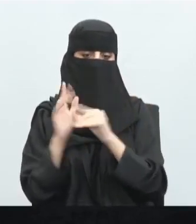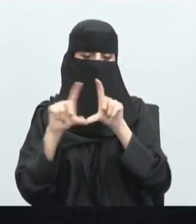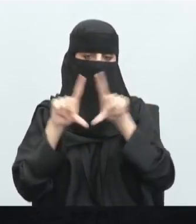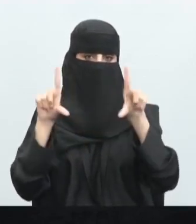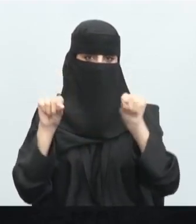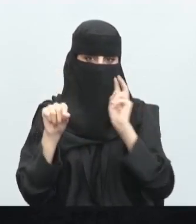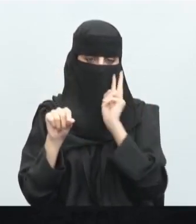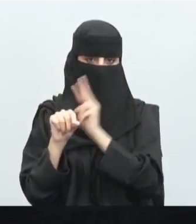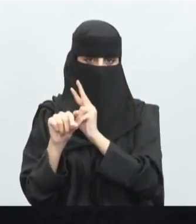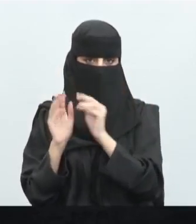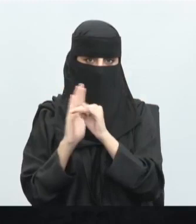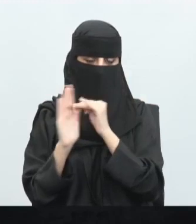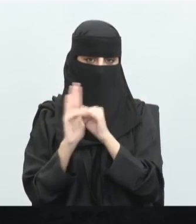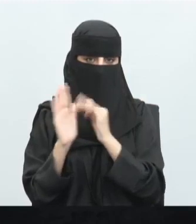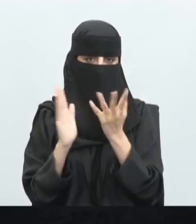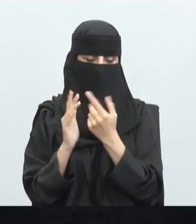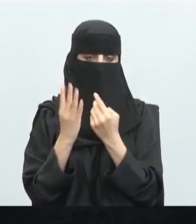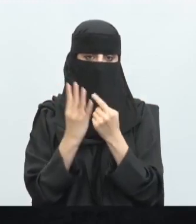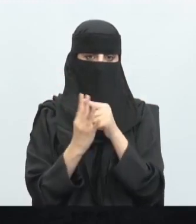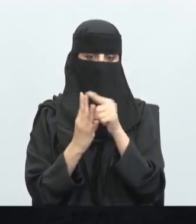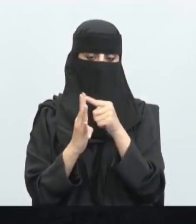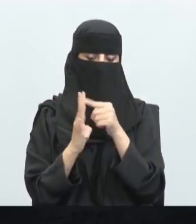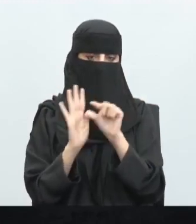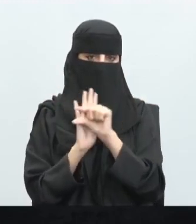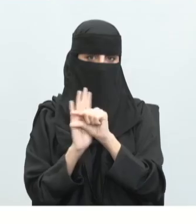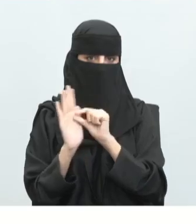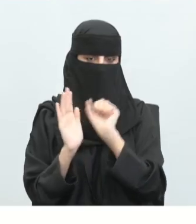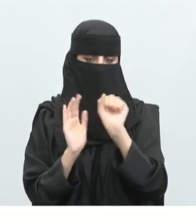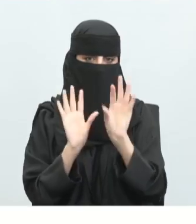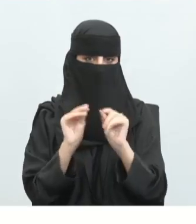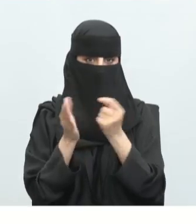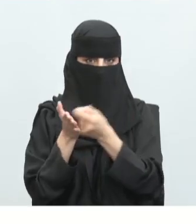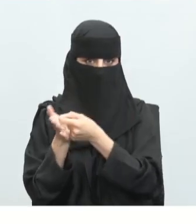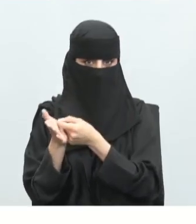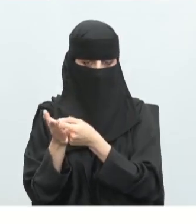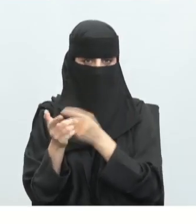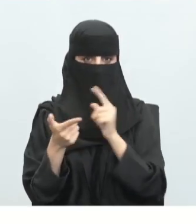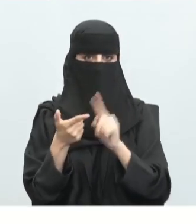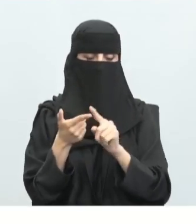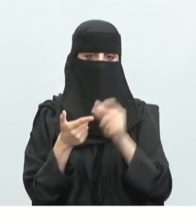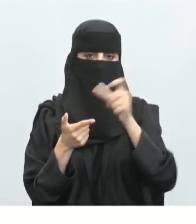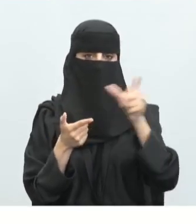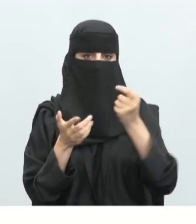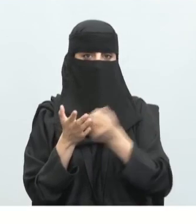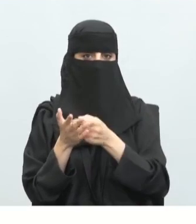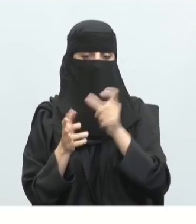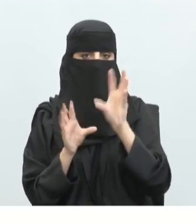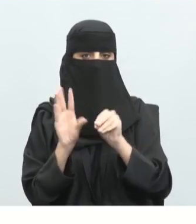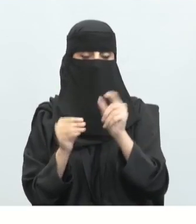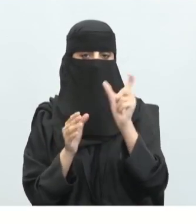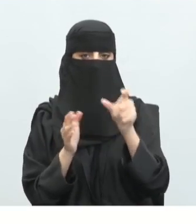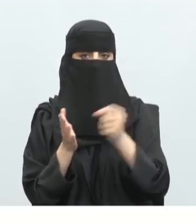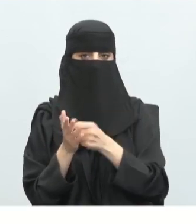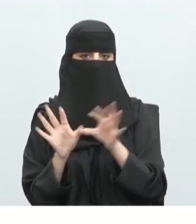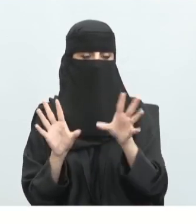مثلا نضع العنوان الذي قرانا عنه اسم الكاتب كاتب هذه القصه او المؤلف